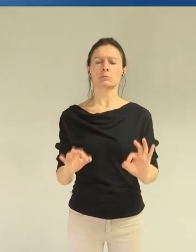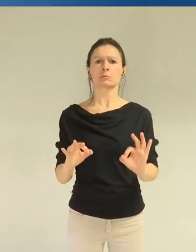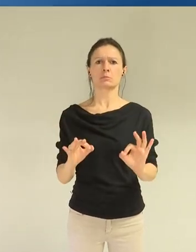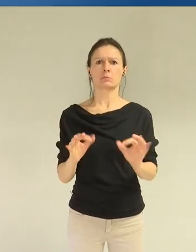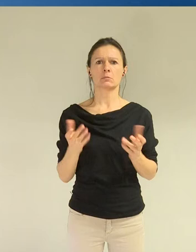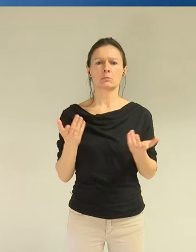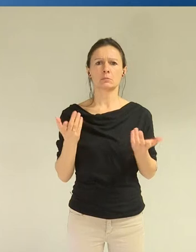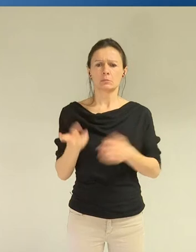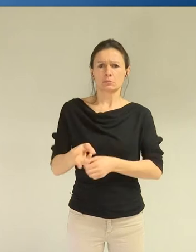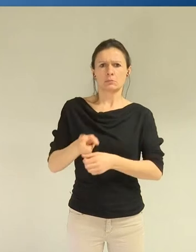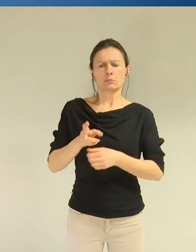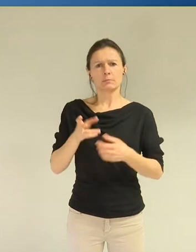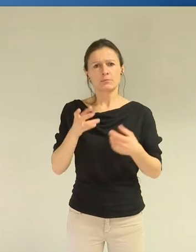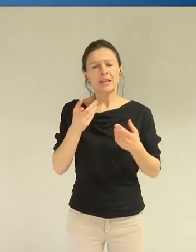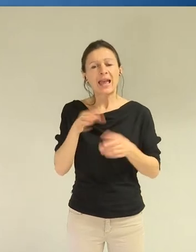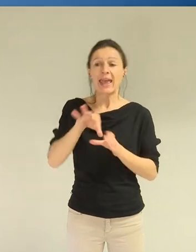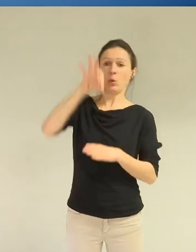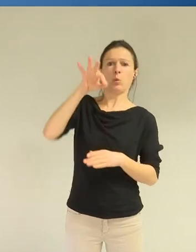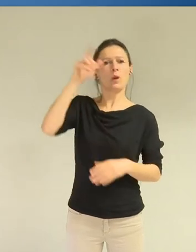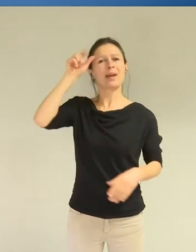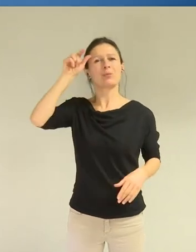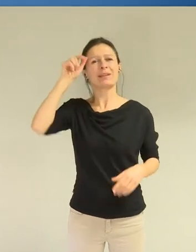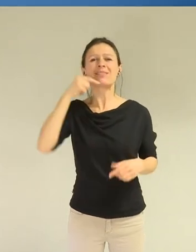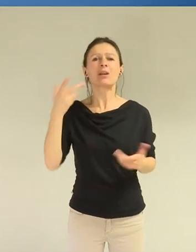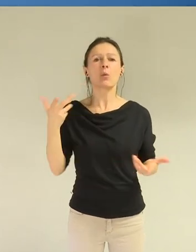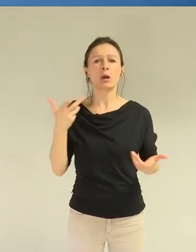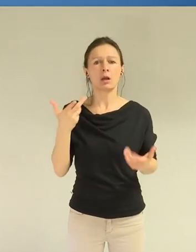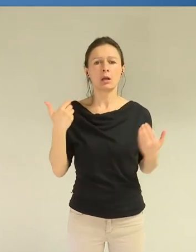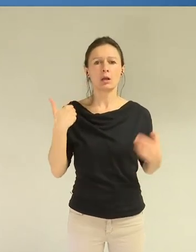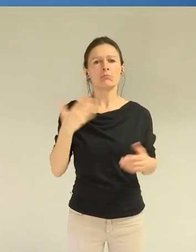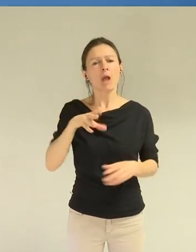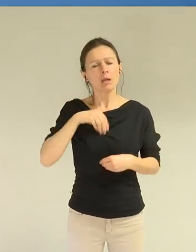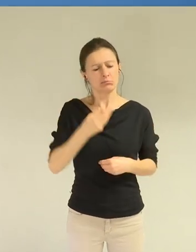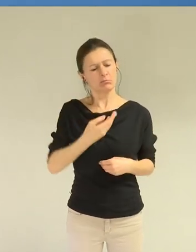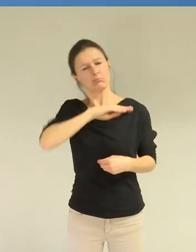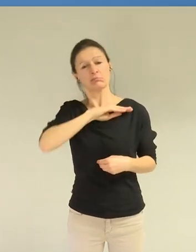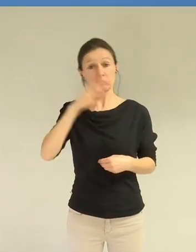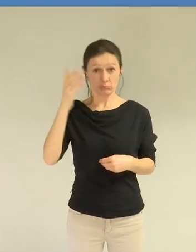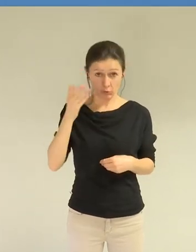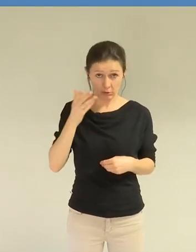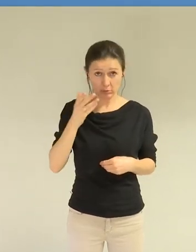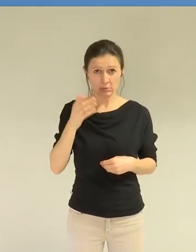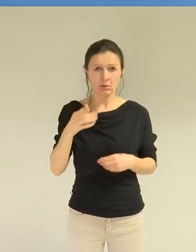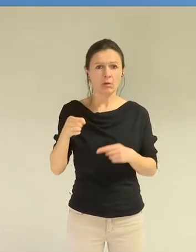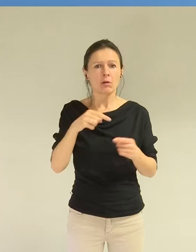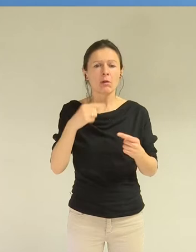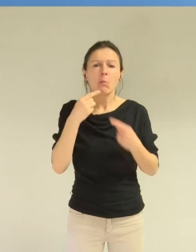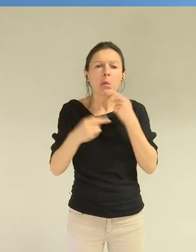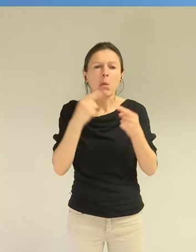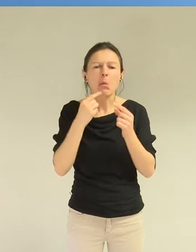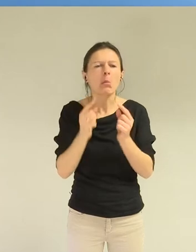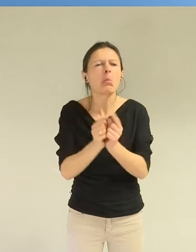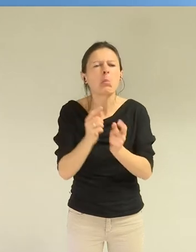c'est prendre la responsabilité de refuser les confusions les raccourcis c'est de ne pas jouer le rhume est